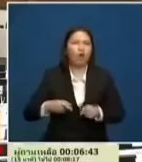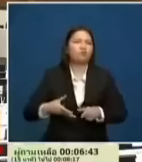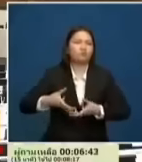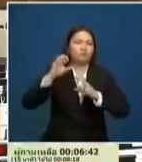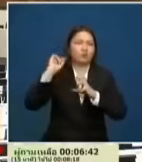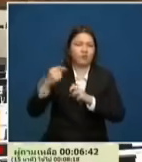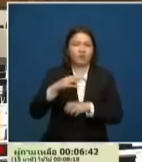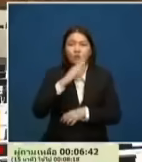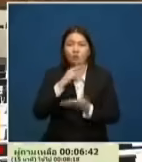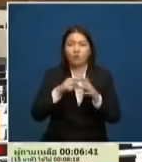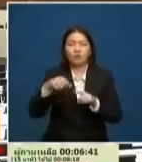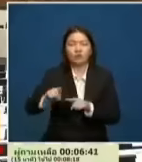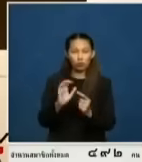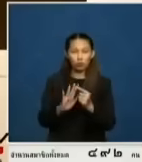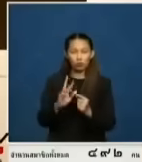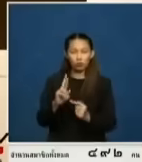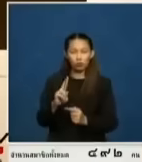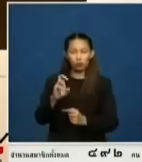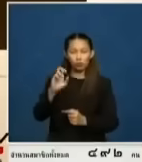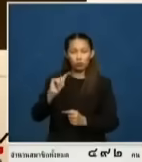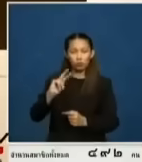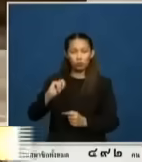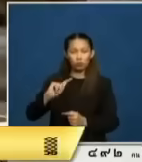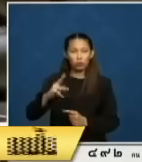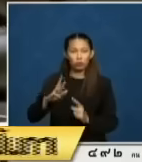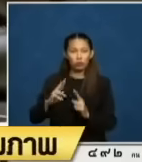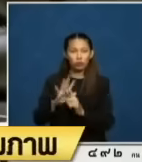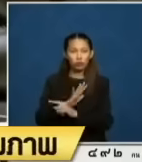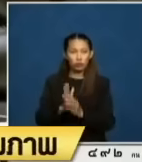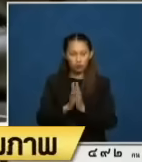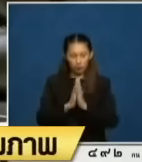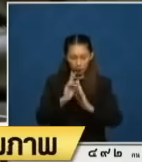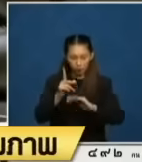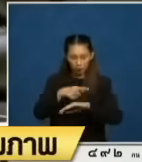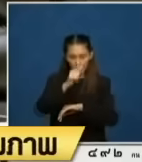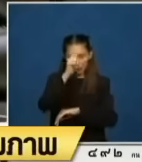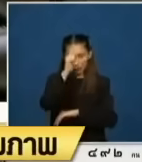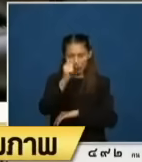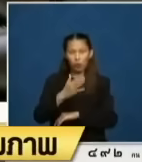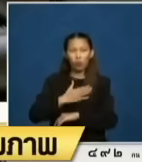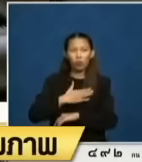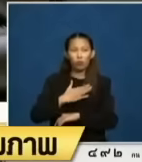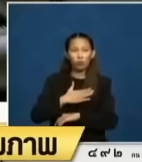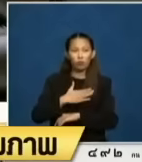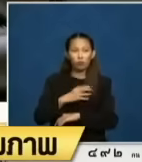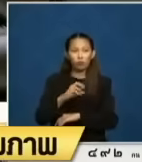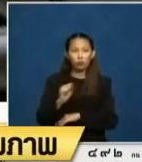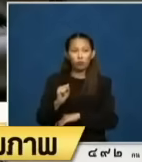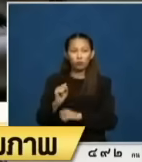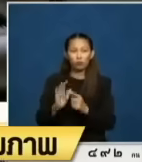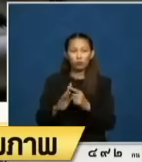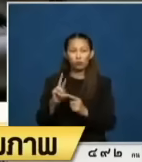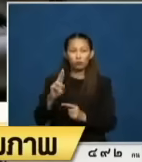อภิปรายไม่เห็นด้วยหลายคนนะค่ะกับร่างถ้าเกิดว่าจะไปนรโทษคดี 1112ไม่เอาอืพรรคร่วมฝ่าย